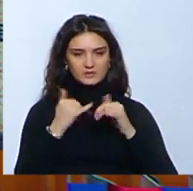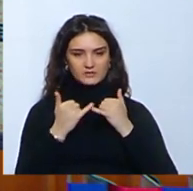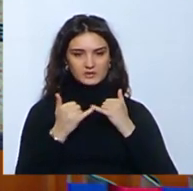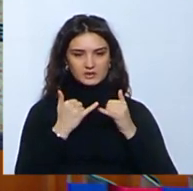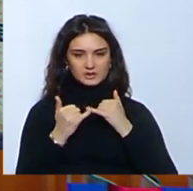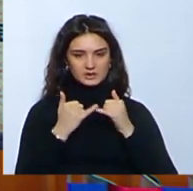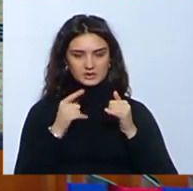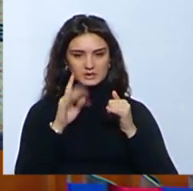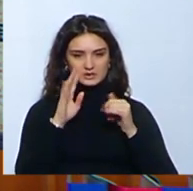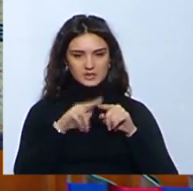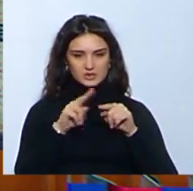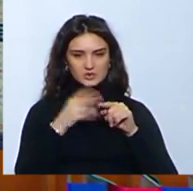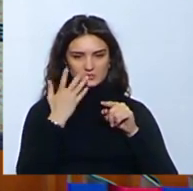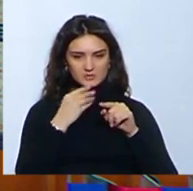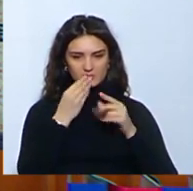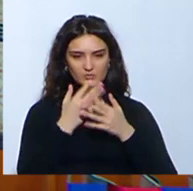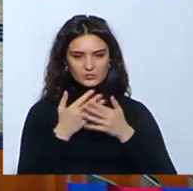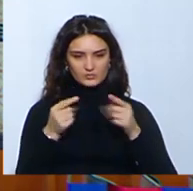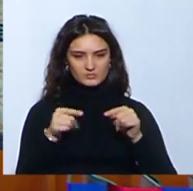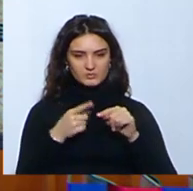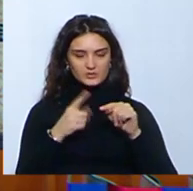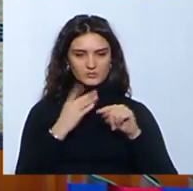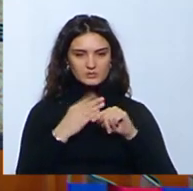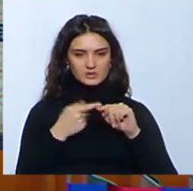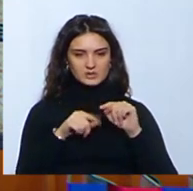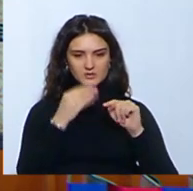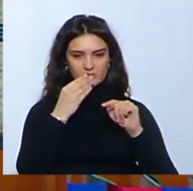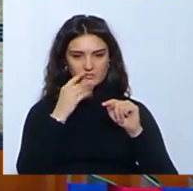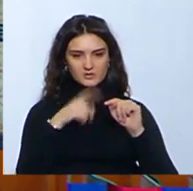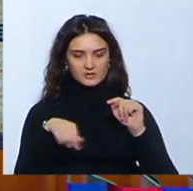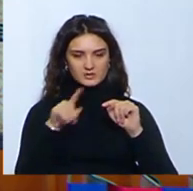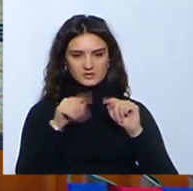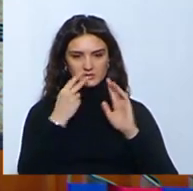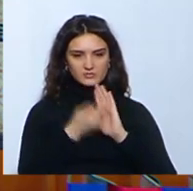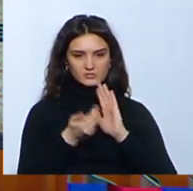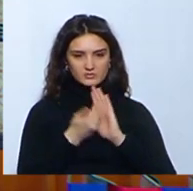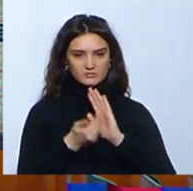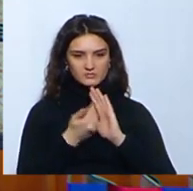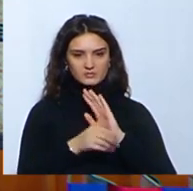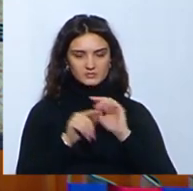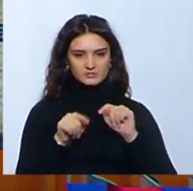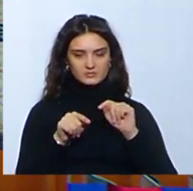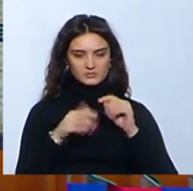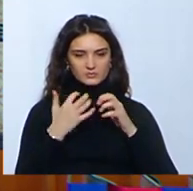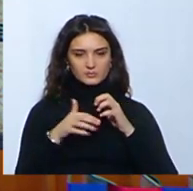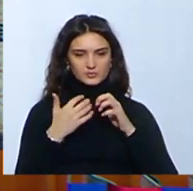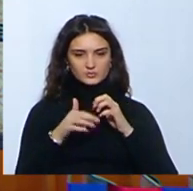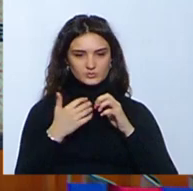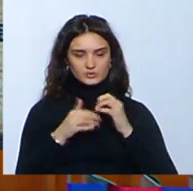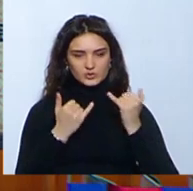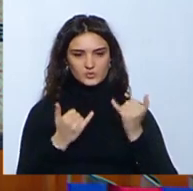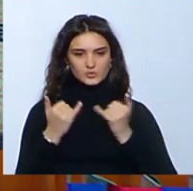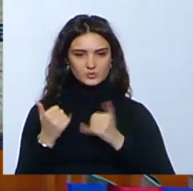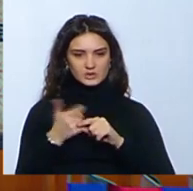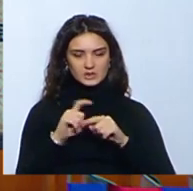ყვითელი ნარინჯისფერი პროდუქტები. რატომ არის დღეს ეს რაციონი ასე წარმოდგენილი? მე გაგახსენებთ, რომ კომპოსტო სეზონურად